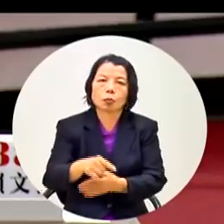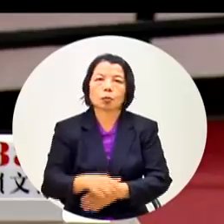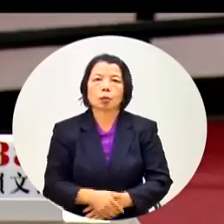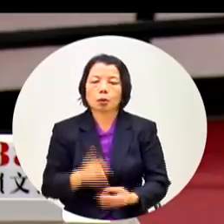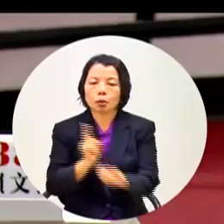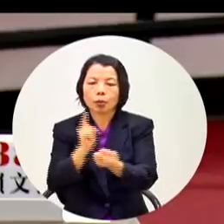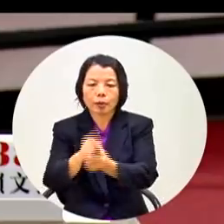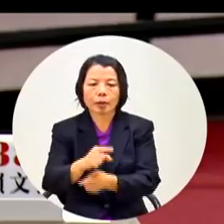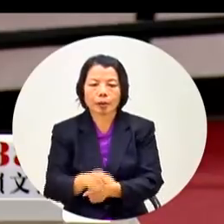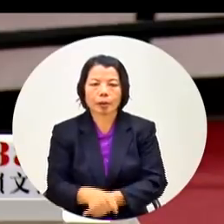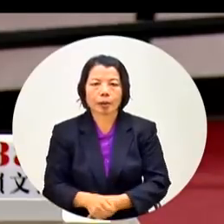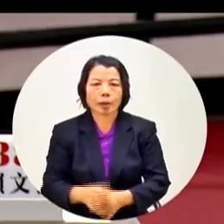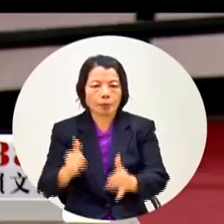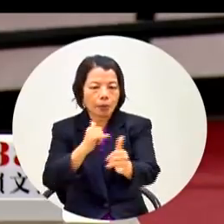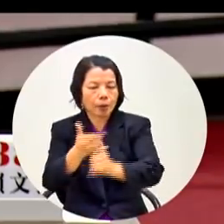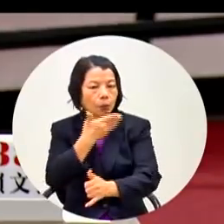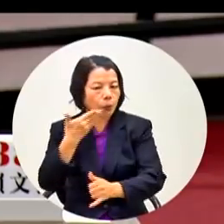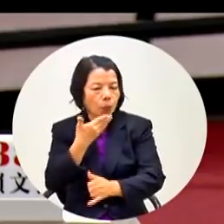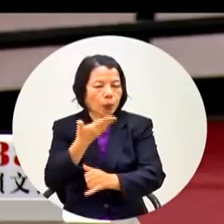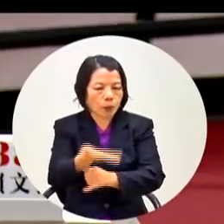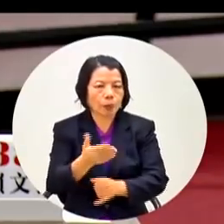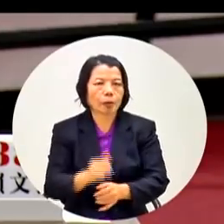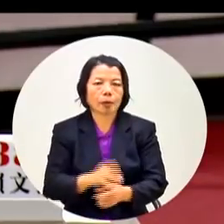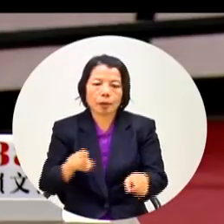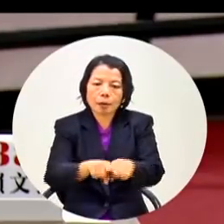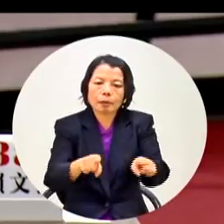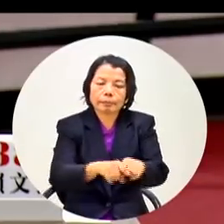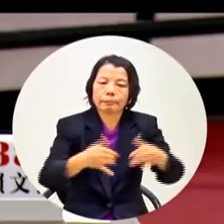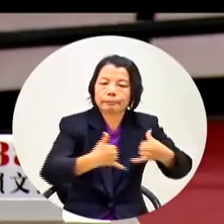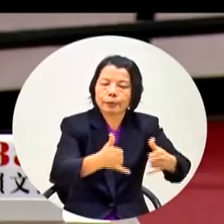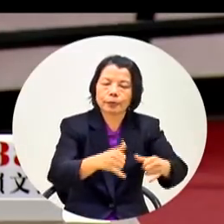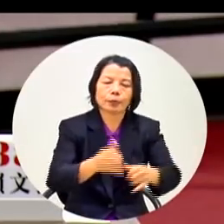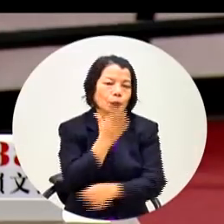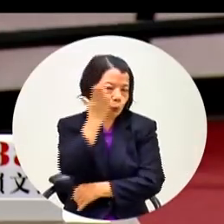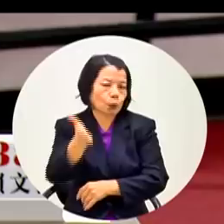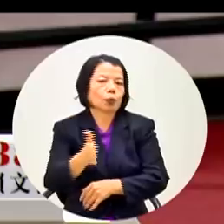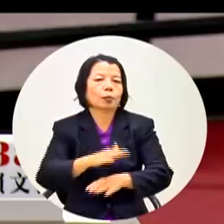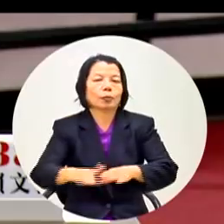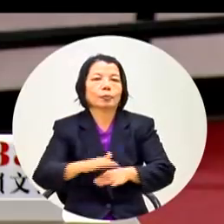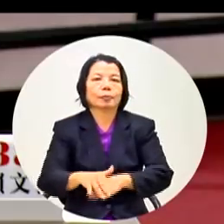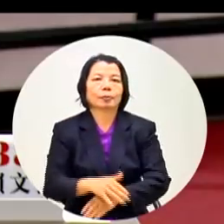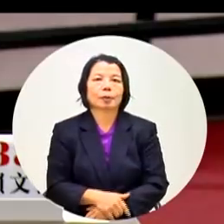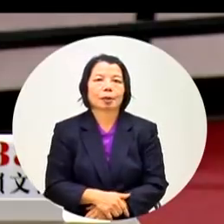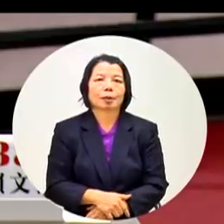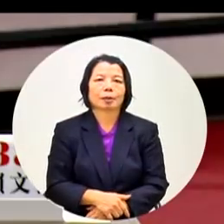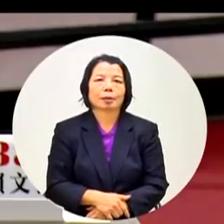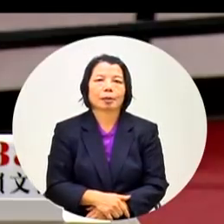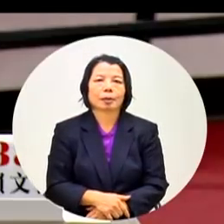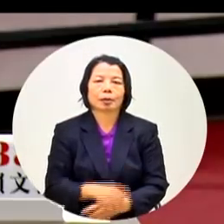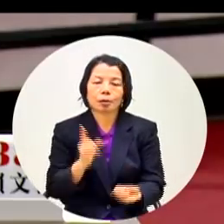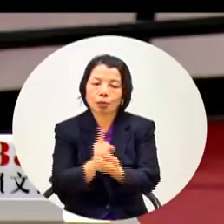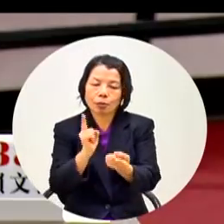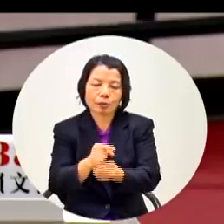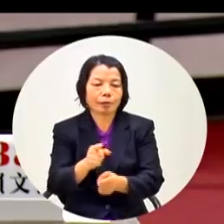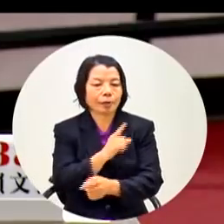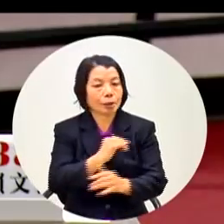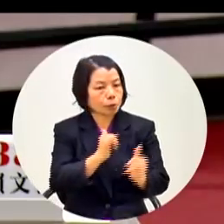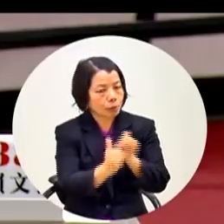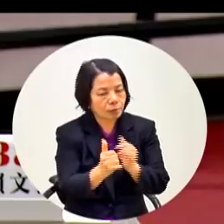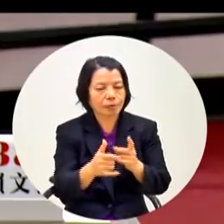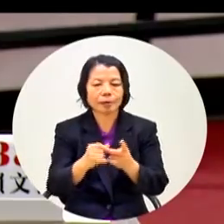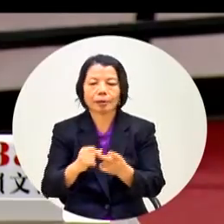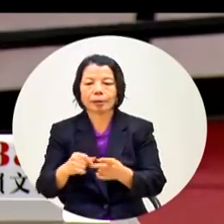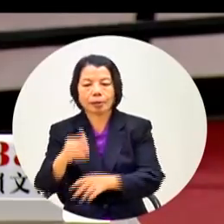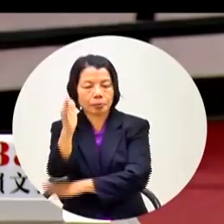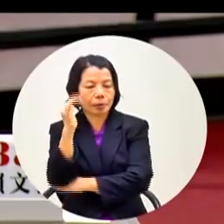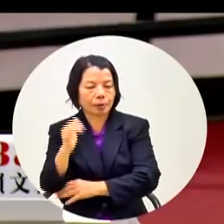般道路反而更通畅，那有公共利益的也不会塞车，这个反而那个优先顺序可能会更好哈。我讲的